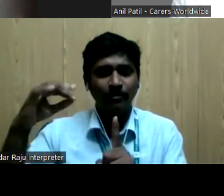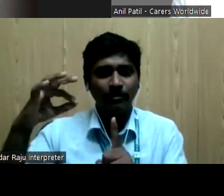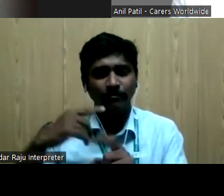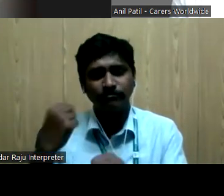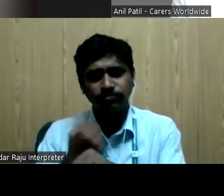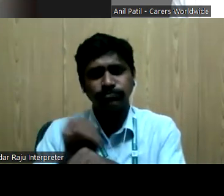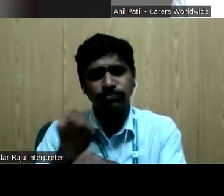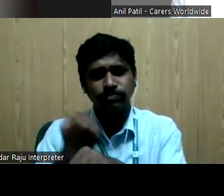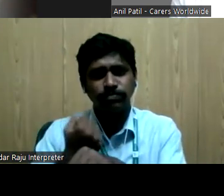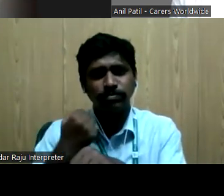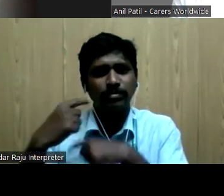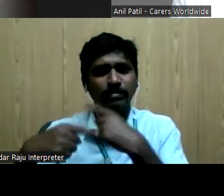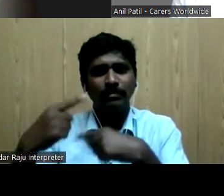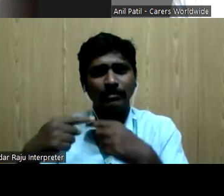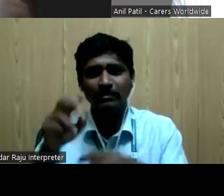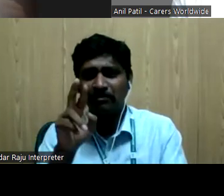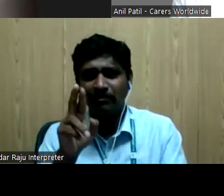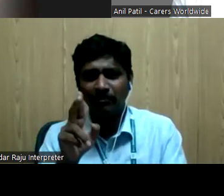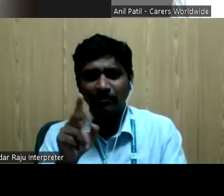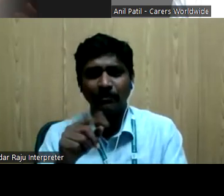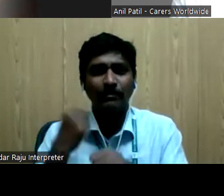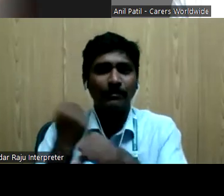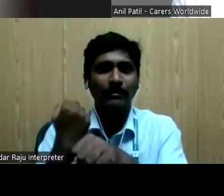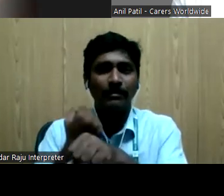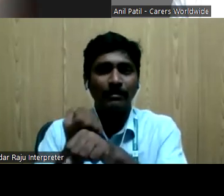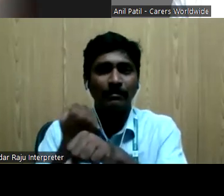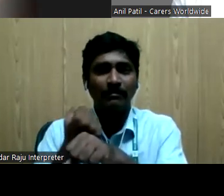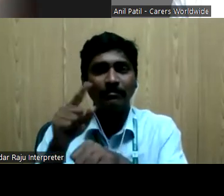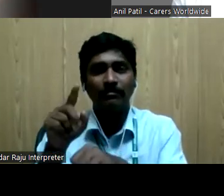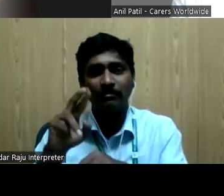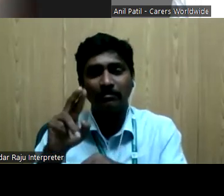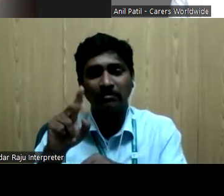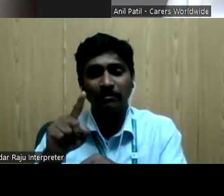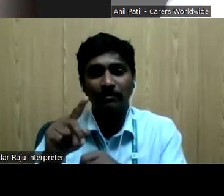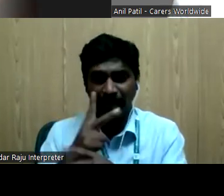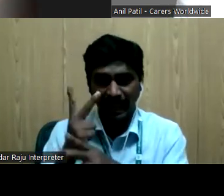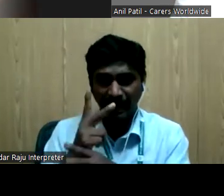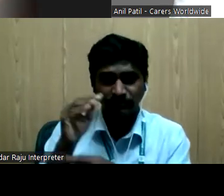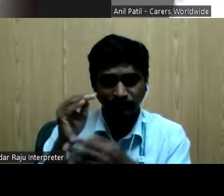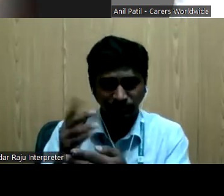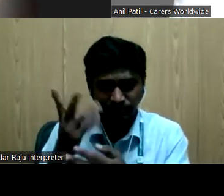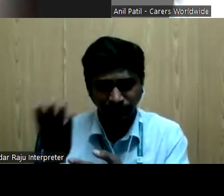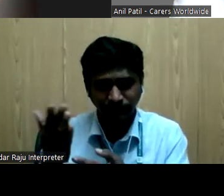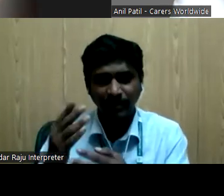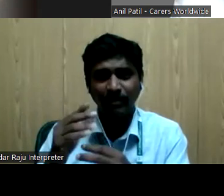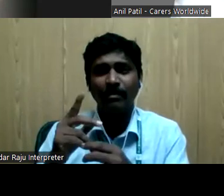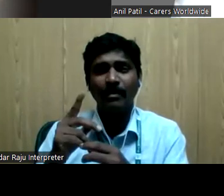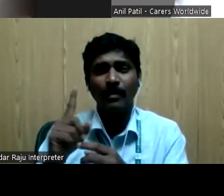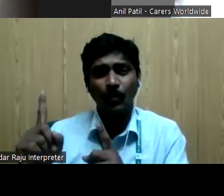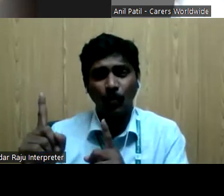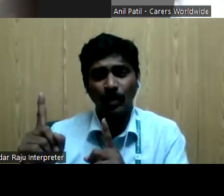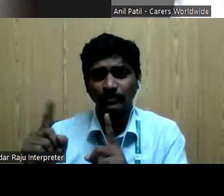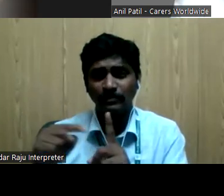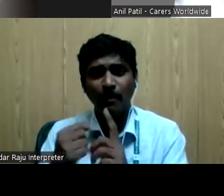कंटिन्यूसली काम कर रहे हैं, उसका अर्थ बता देती हूँ कि कंटिन्यूसली काम कर रहे हैं, वो केयर गिविंग कर रहे हैं, सब कुछ मतलब कर रहे हैं, वो एक